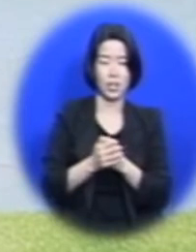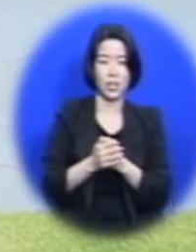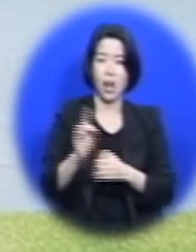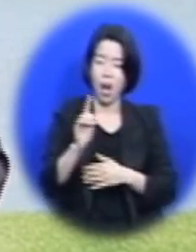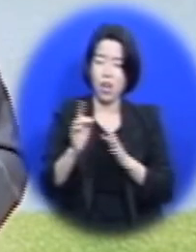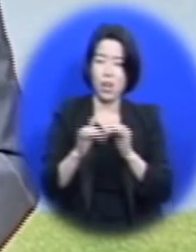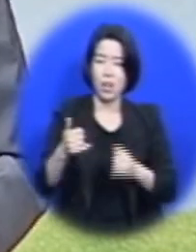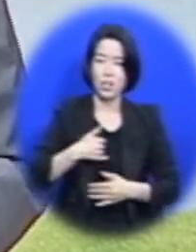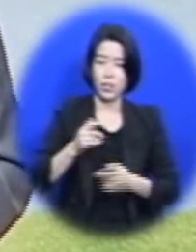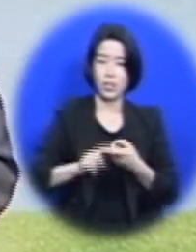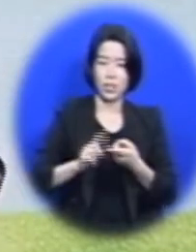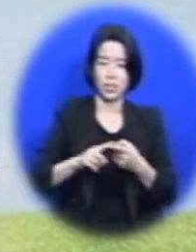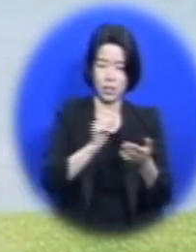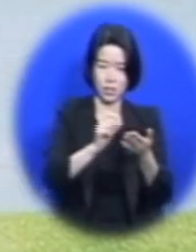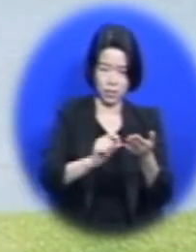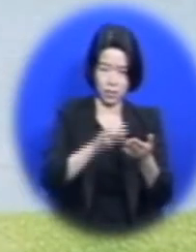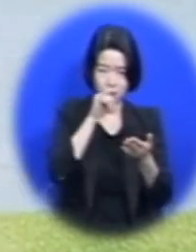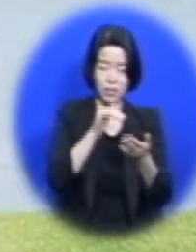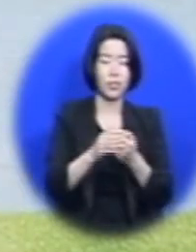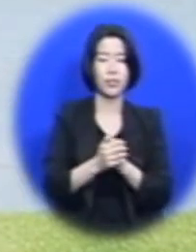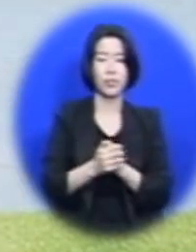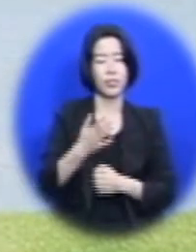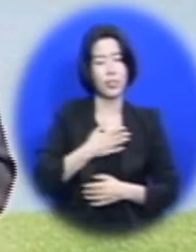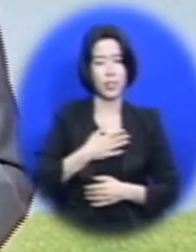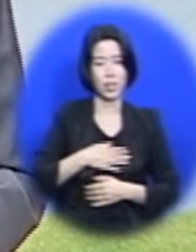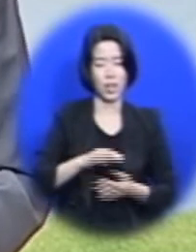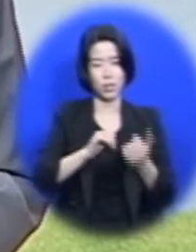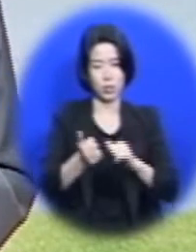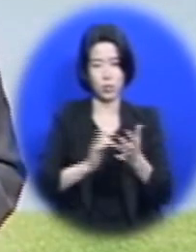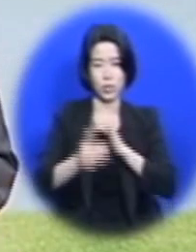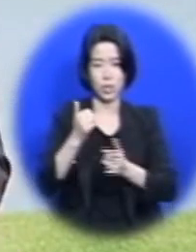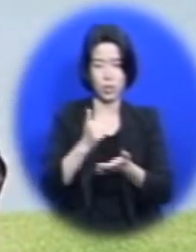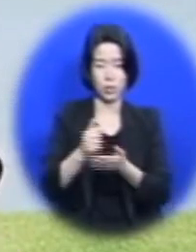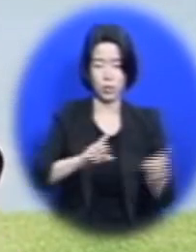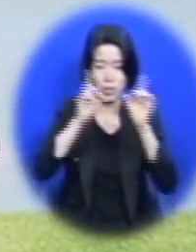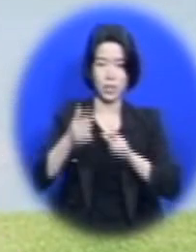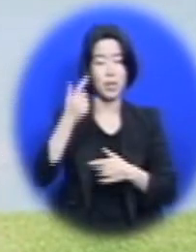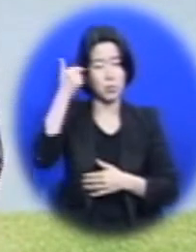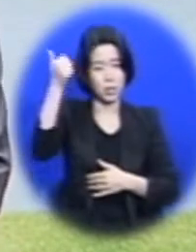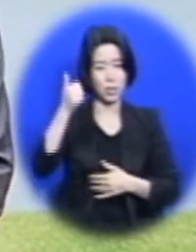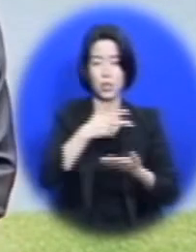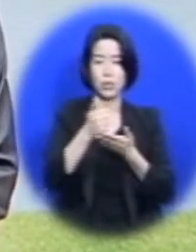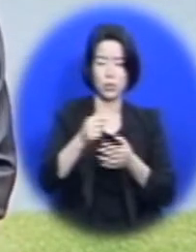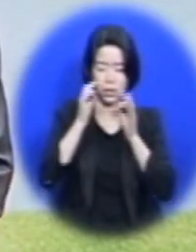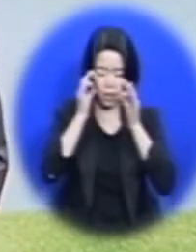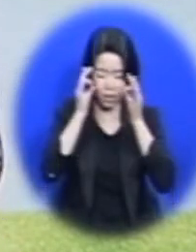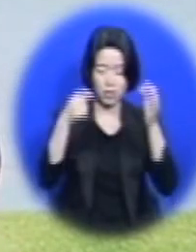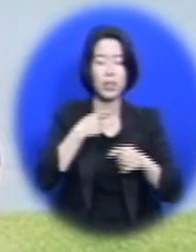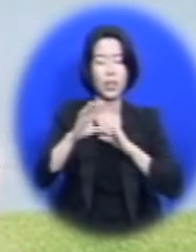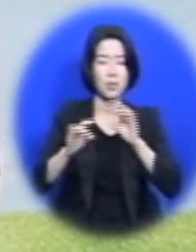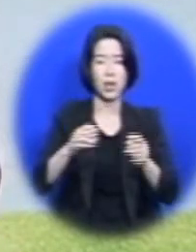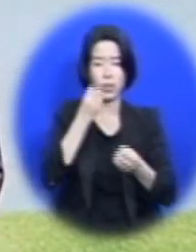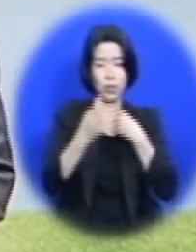어떤 분이 저에 대해서 글을 쓰시기를, 나는 죽고 예수로 사시는 목사님께서 주님을 간절히 갈망하시는